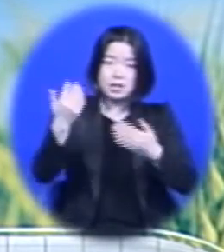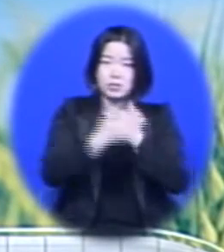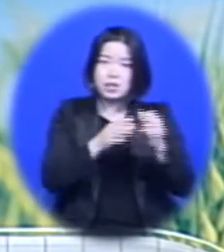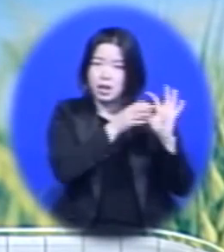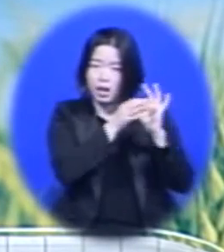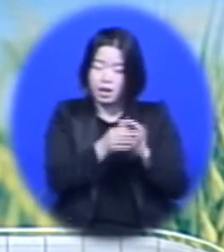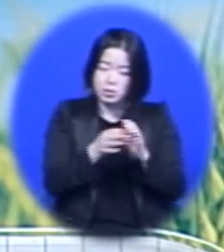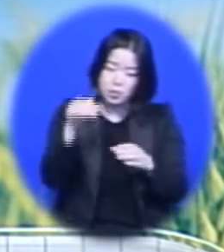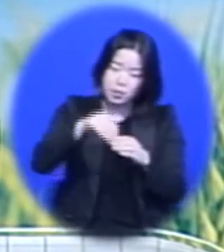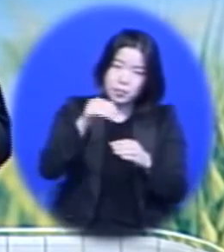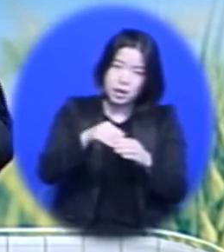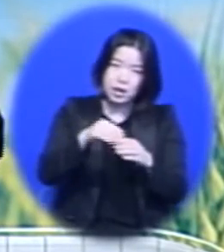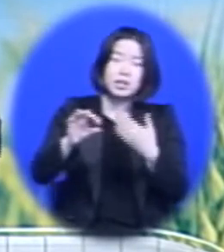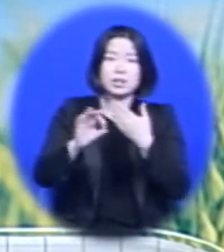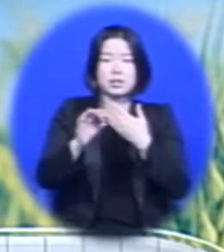담으려고 하니까